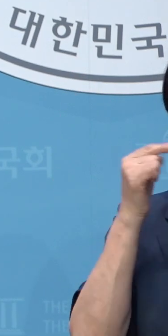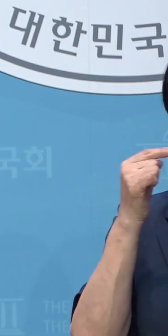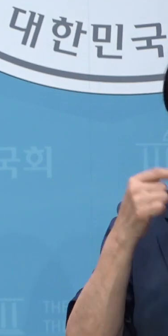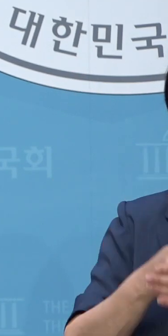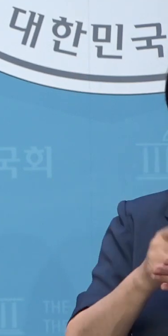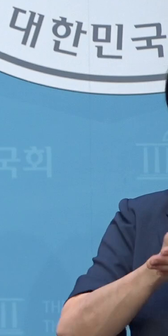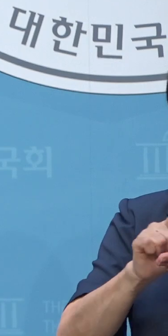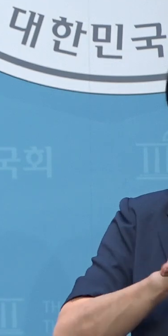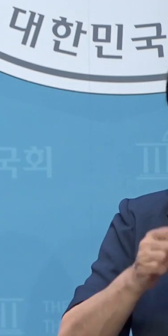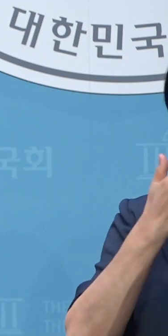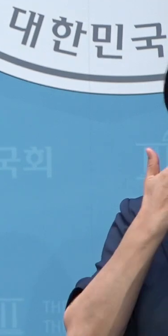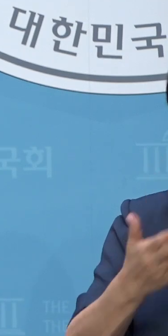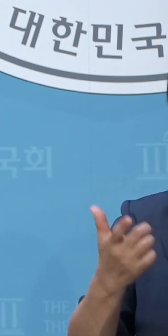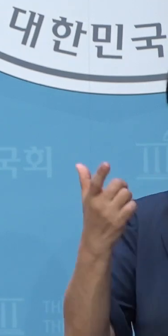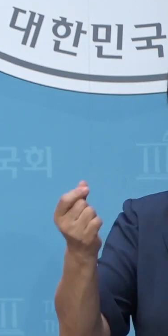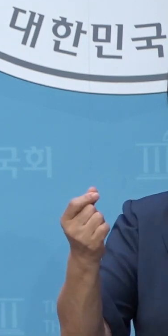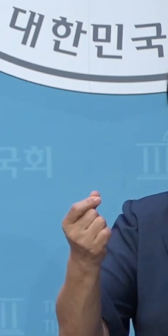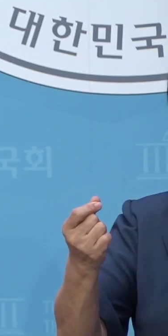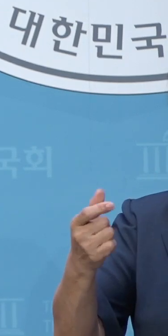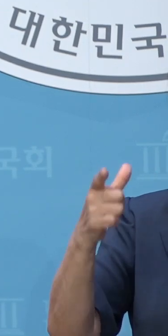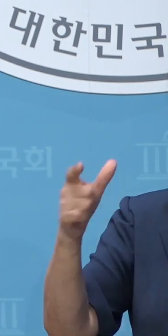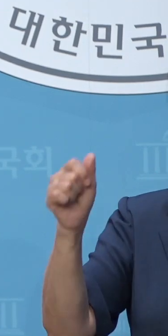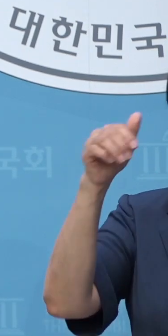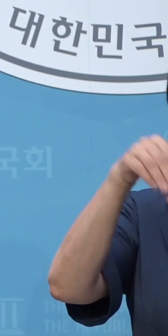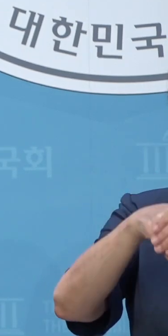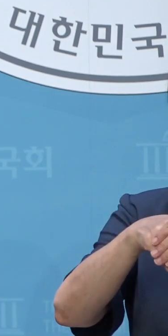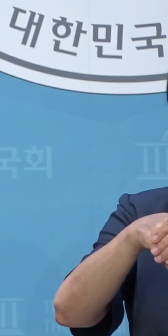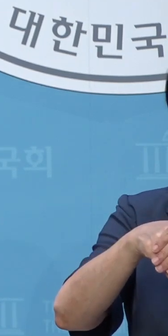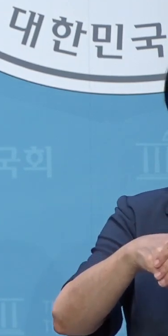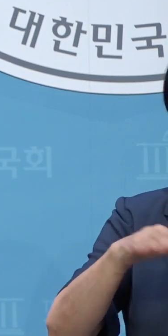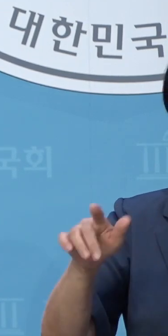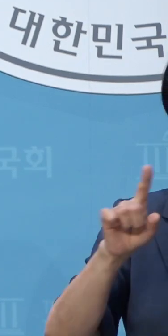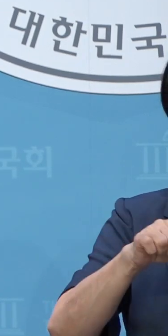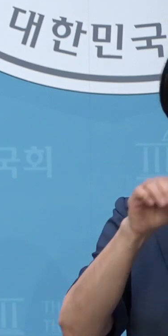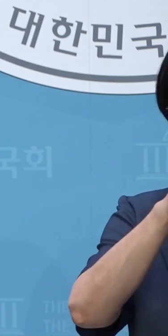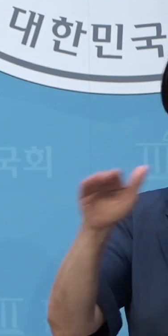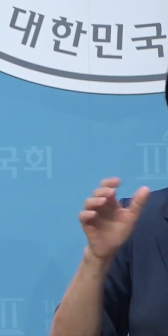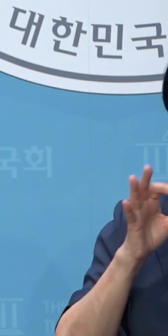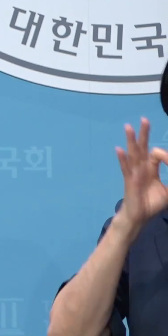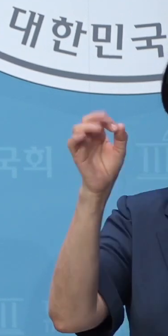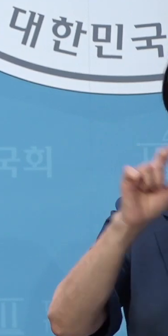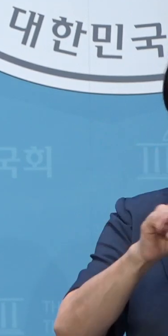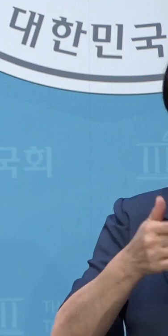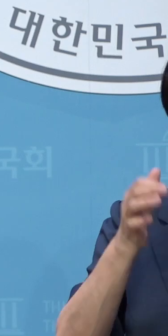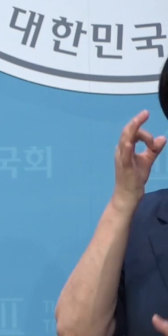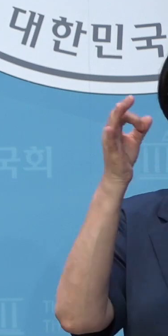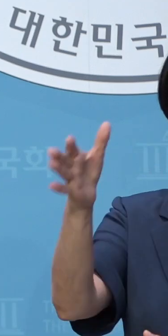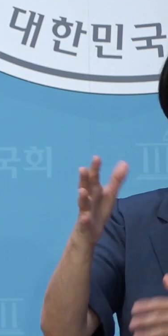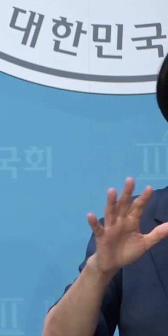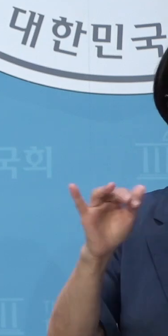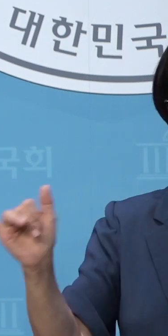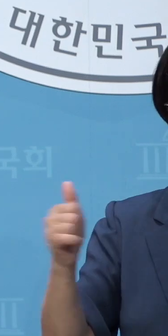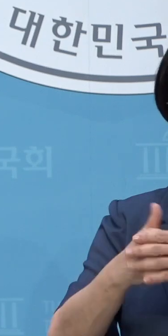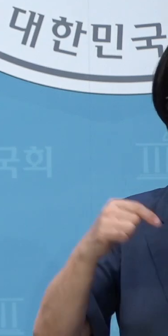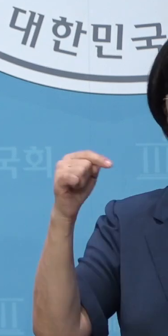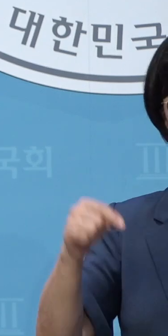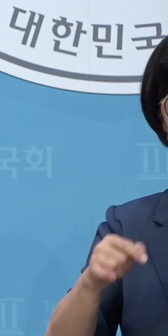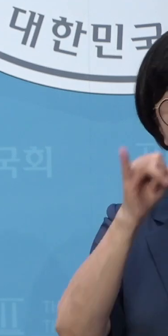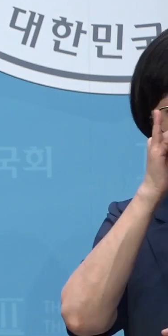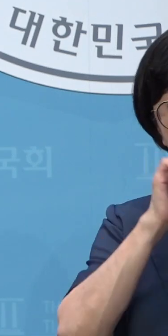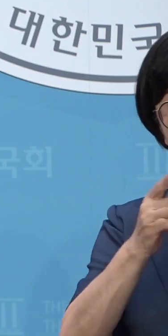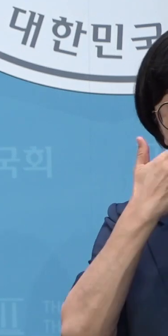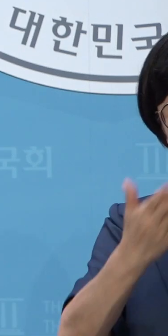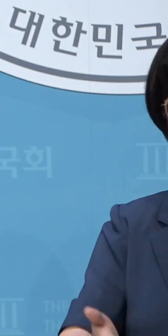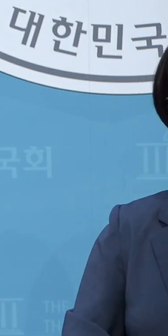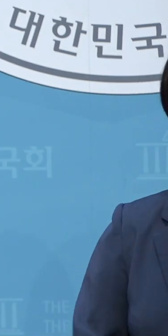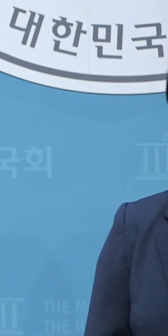서명을 받아야만 가능한 것이 주민투표입니다 이에 준하는 노력 정도는 해야 국민들과 논의했다 말할 수